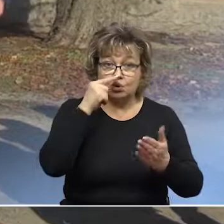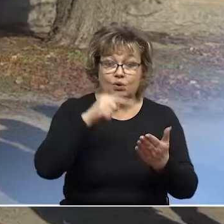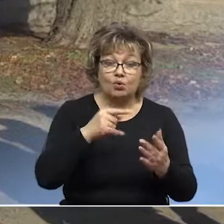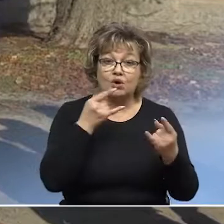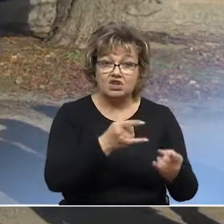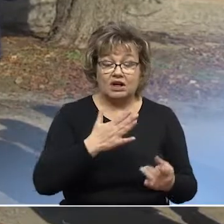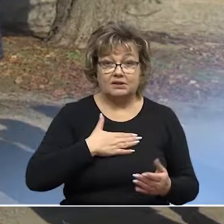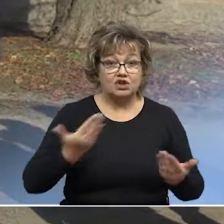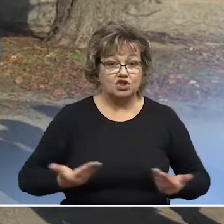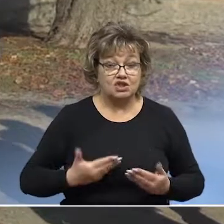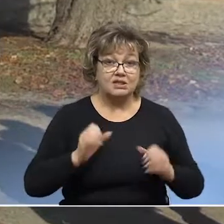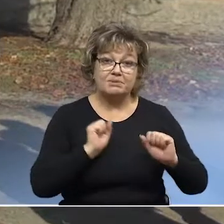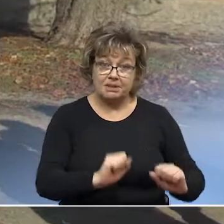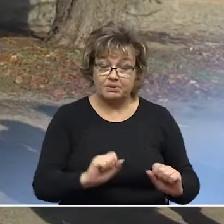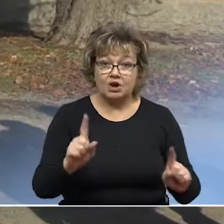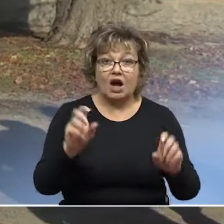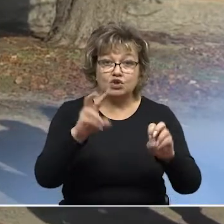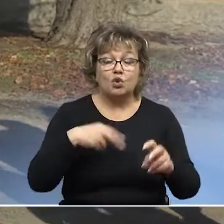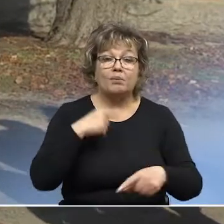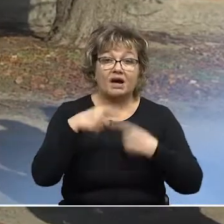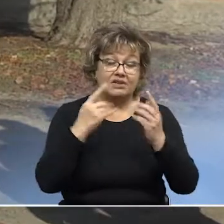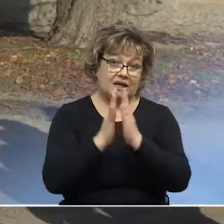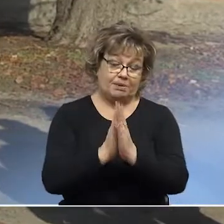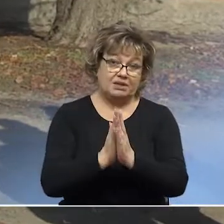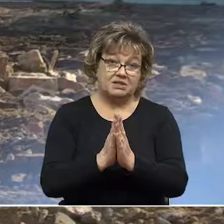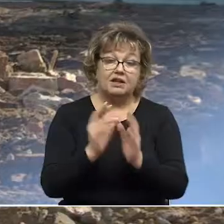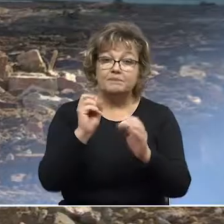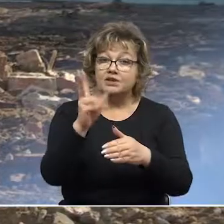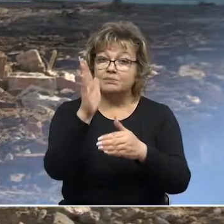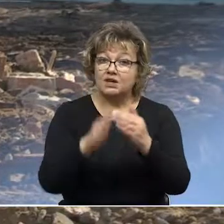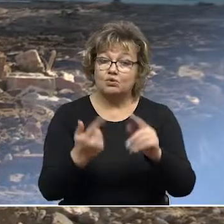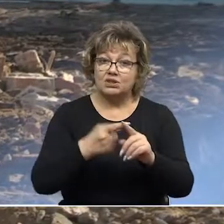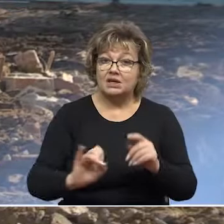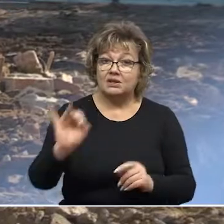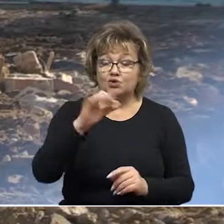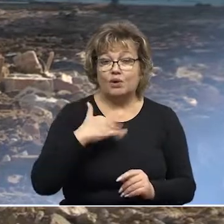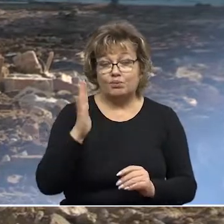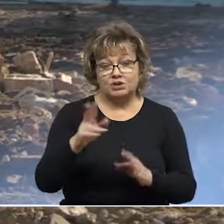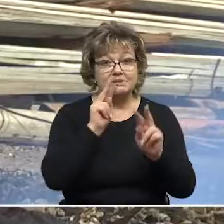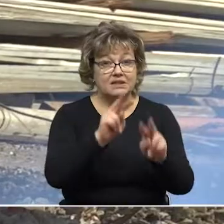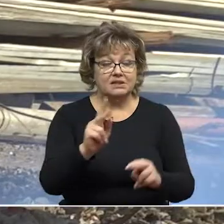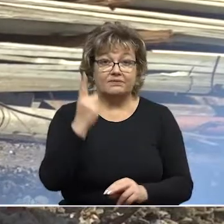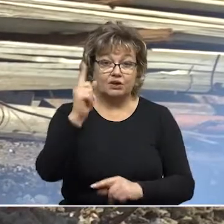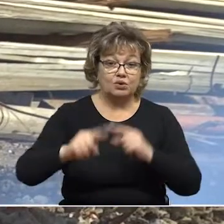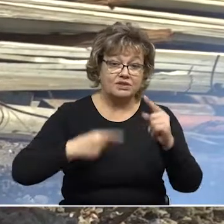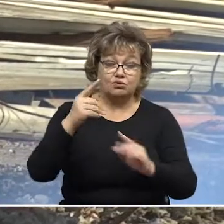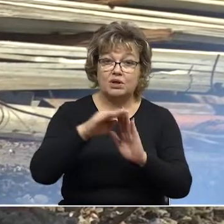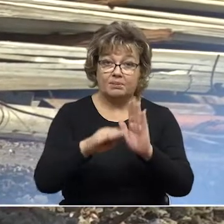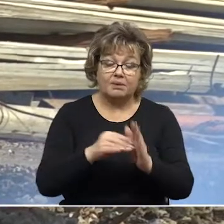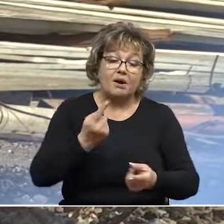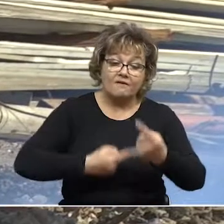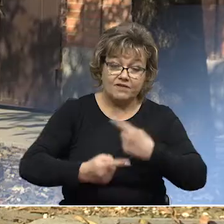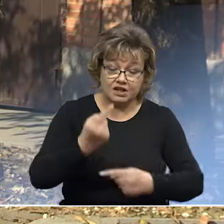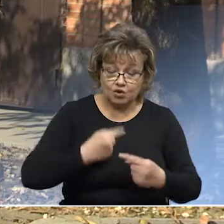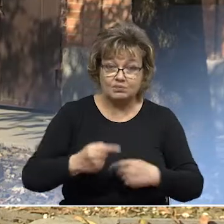угрожали нашей жизни и безопасности. Это все, о чем мы говорили и просили. Чем закончится эта история, мы будем следить. И в одной из наших следующих